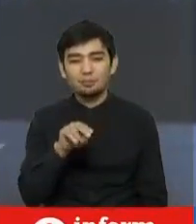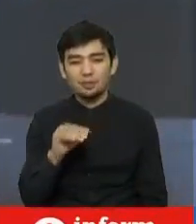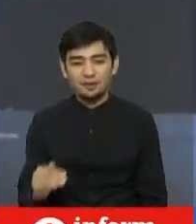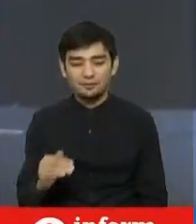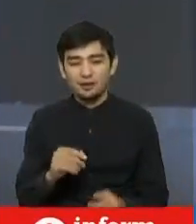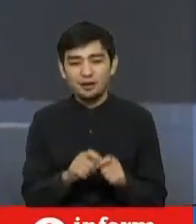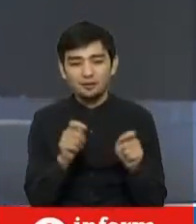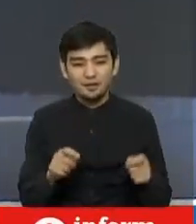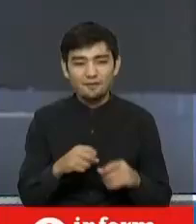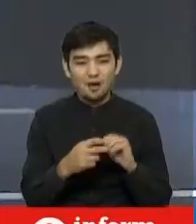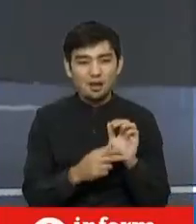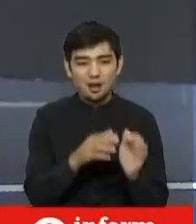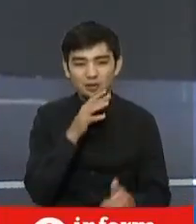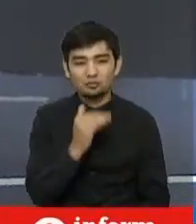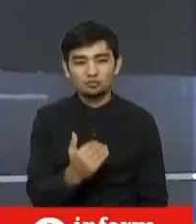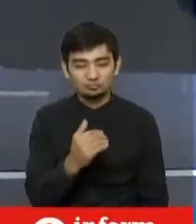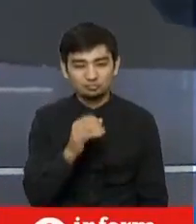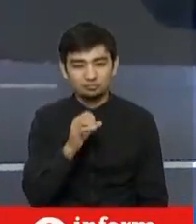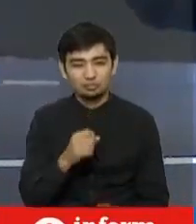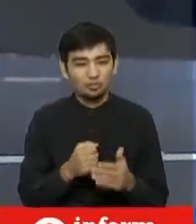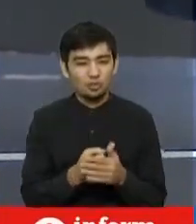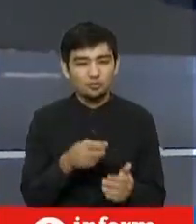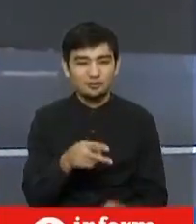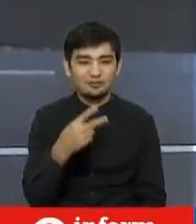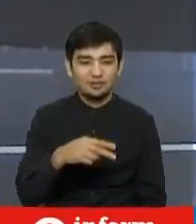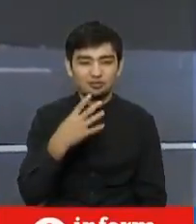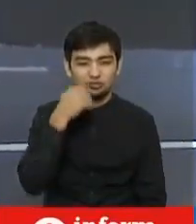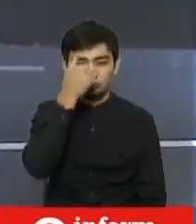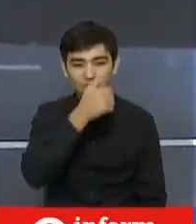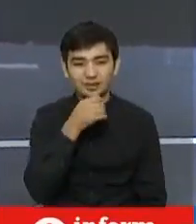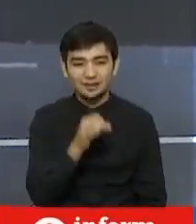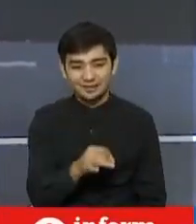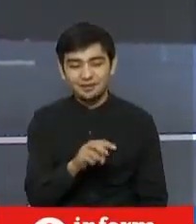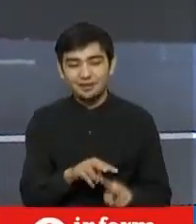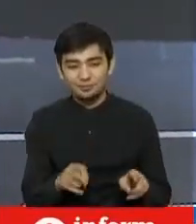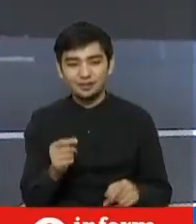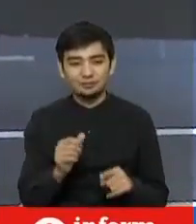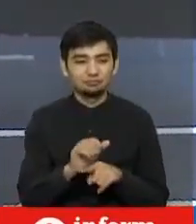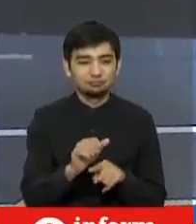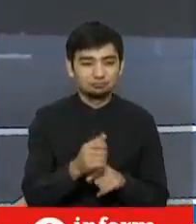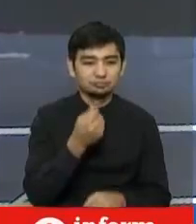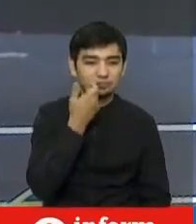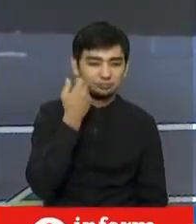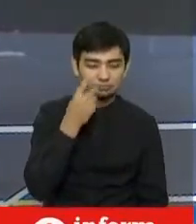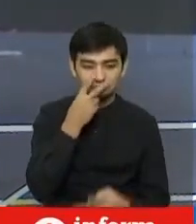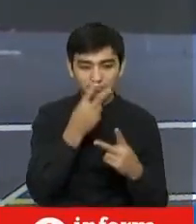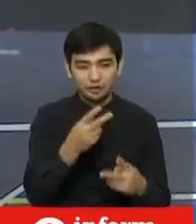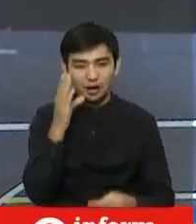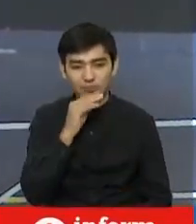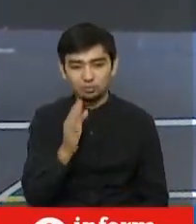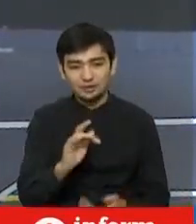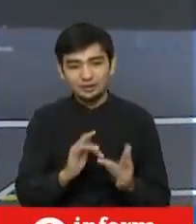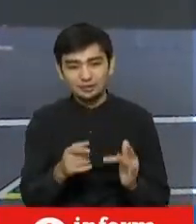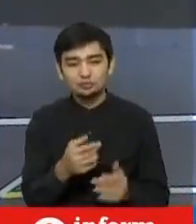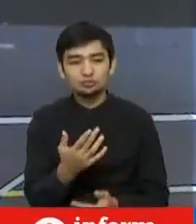счета, достигшим 18 лет в 2024 году. И тогда же суммы будут доступны для просмотра на